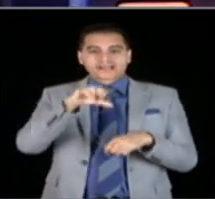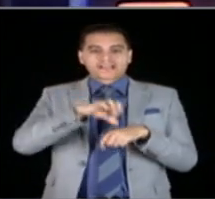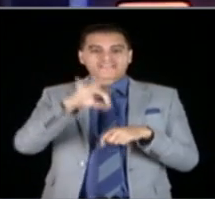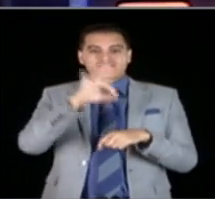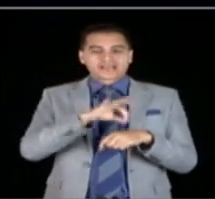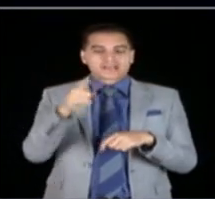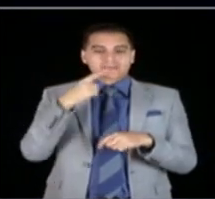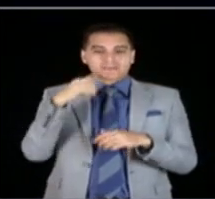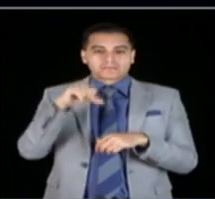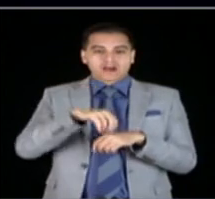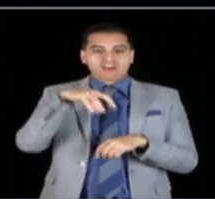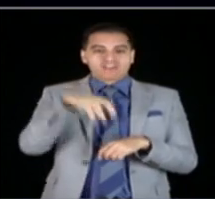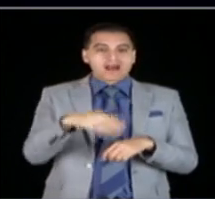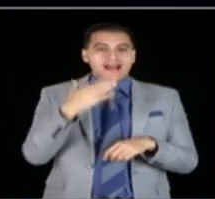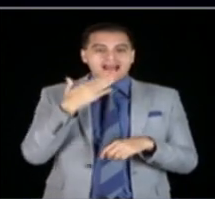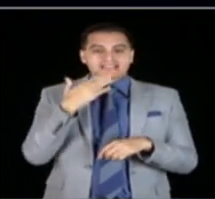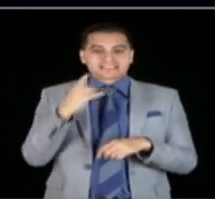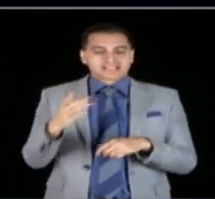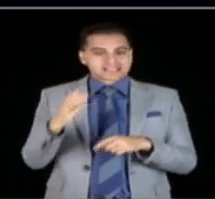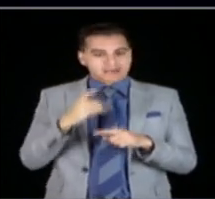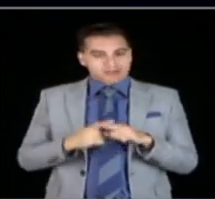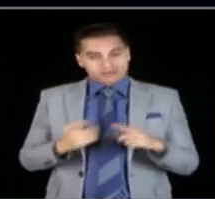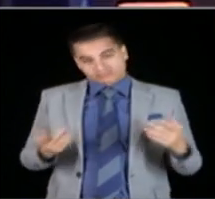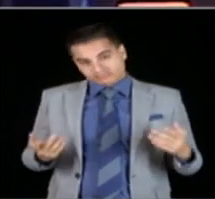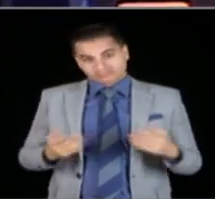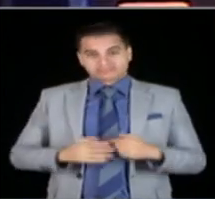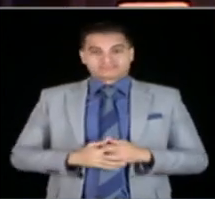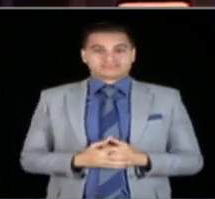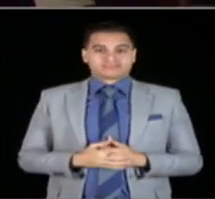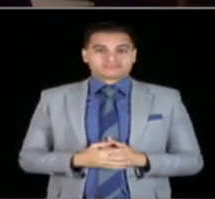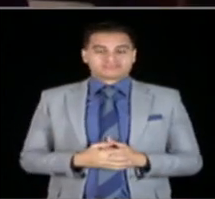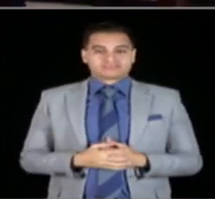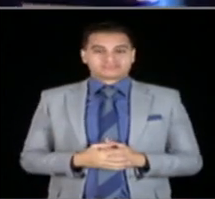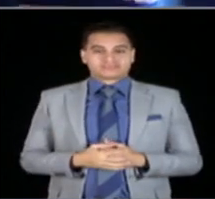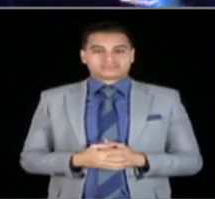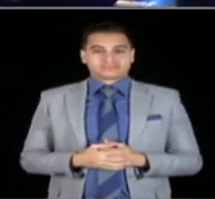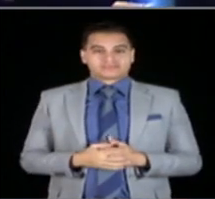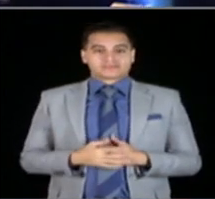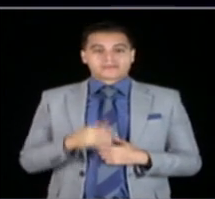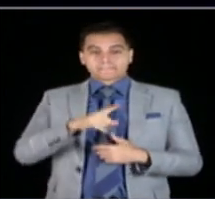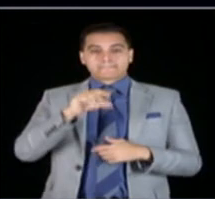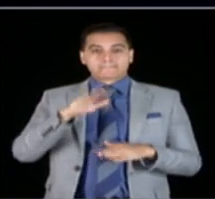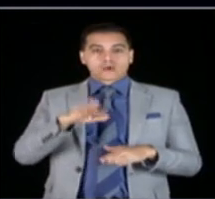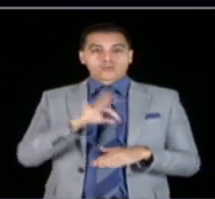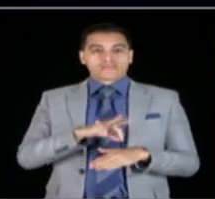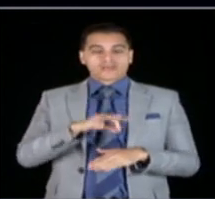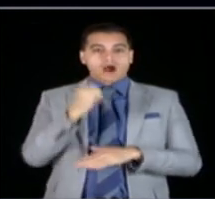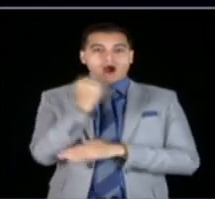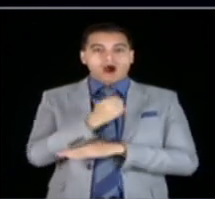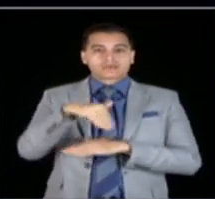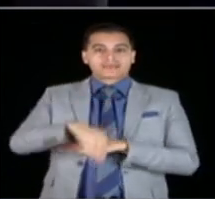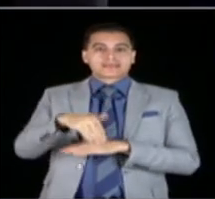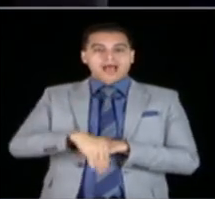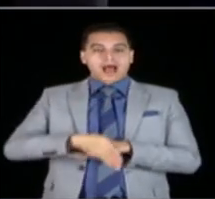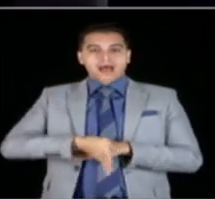آسيا. قارة آسيا. إجابة خاطئة. كهف موجود تحت